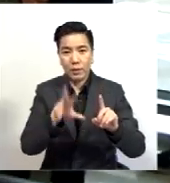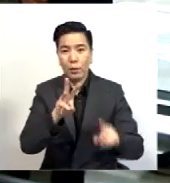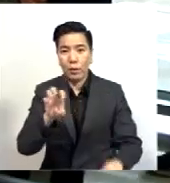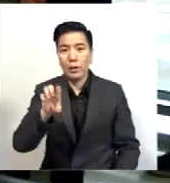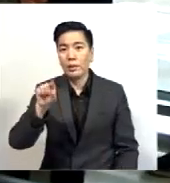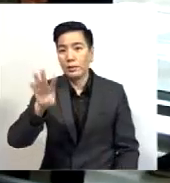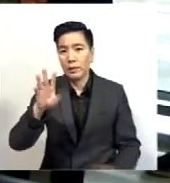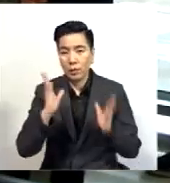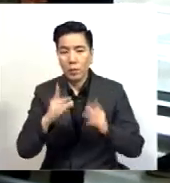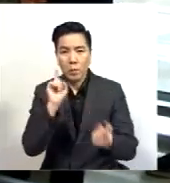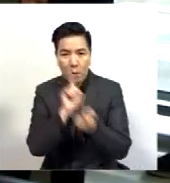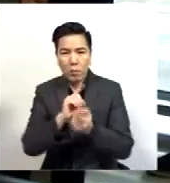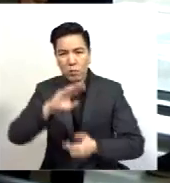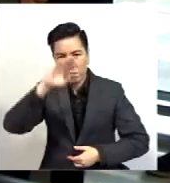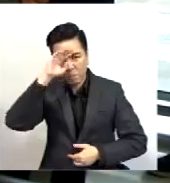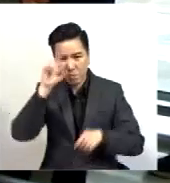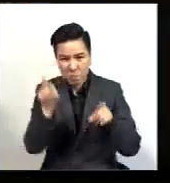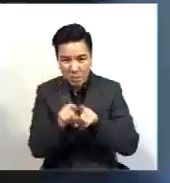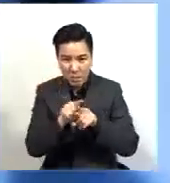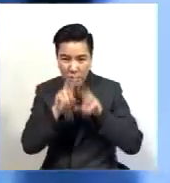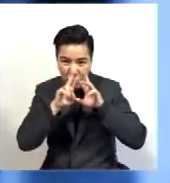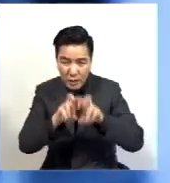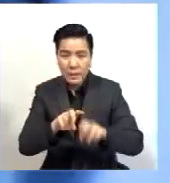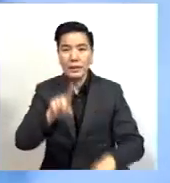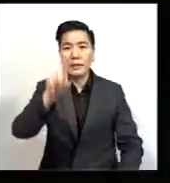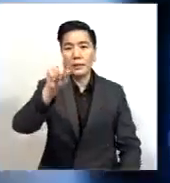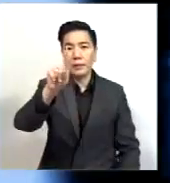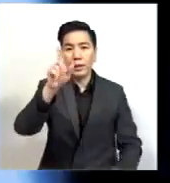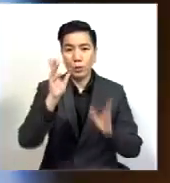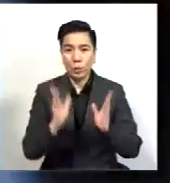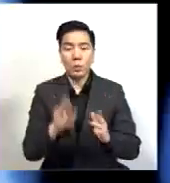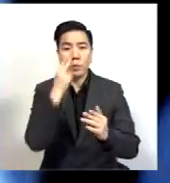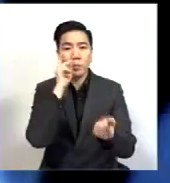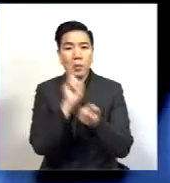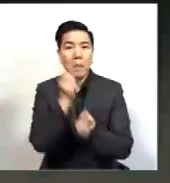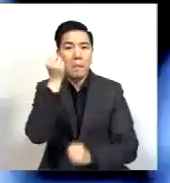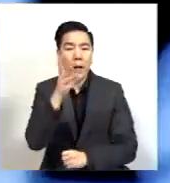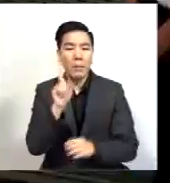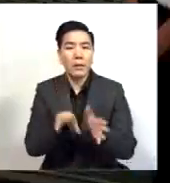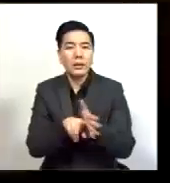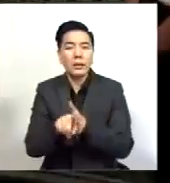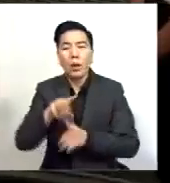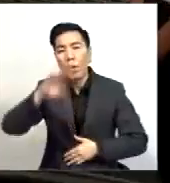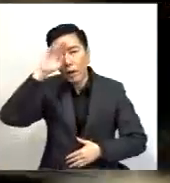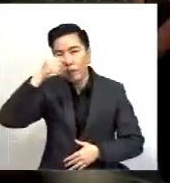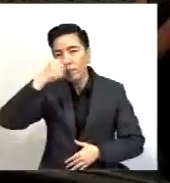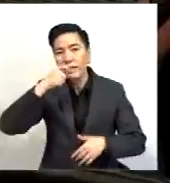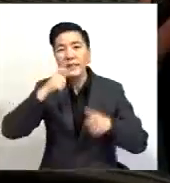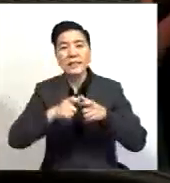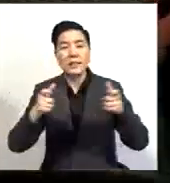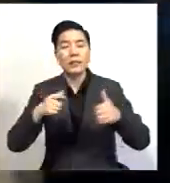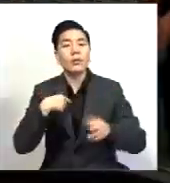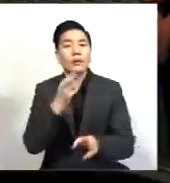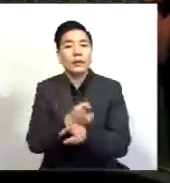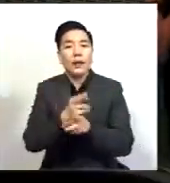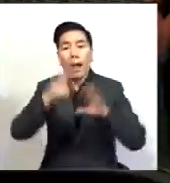13,624 คนพบผู้ป่วยที่มีอาการเข้าเกณฑ์สอบสวน21คนส่วนใหญ่เนี่ยก็จะเป็นไวรัสไข้หวัดใหญ่เท่านั้นค่ะก็จะได้รับ